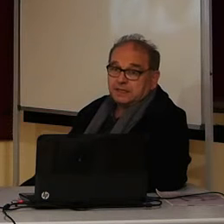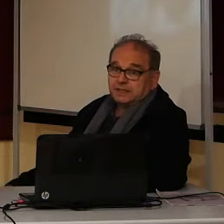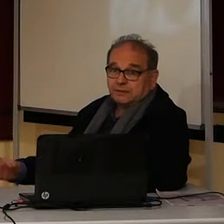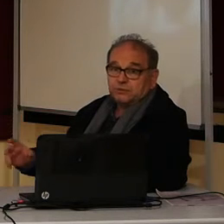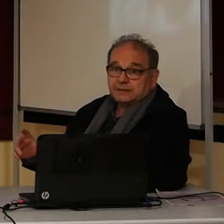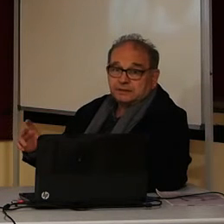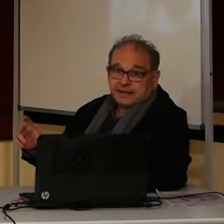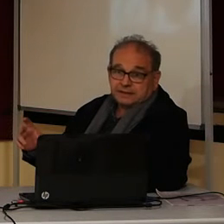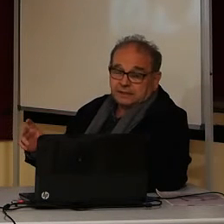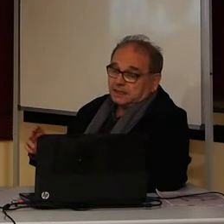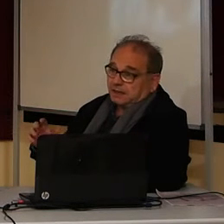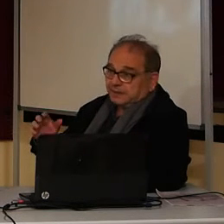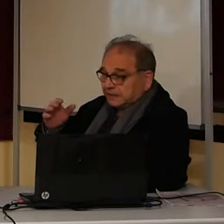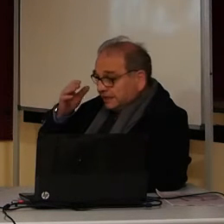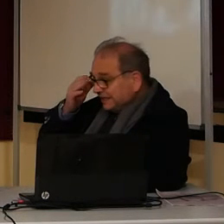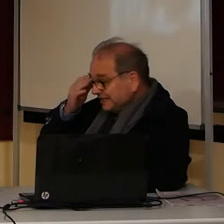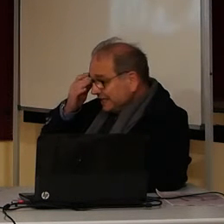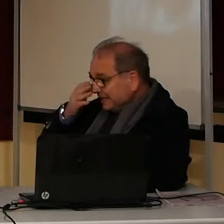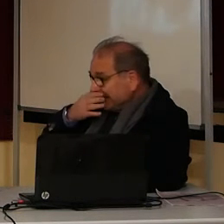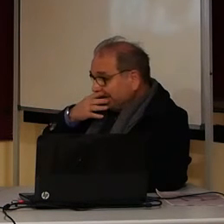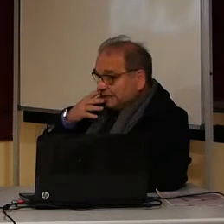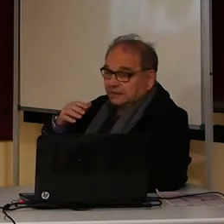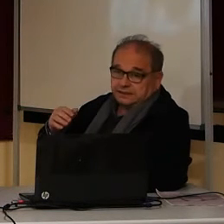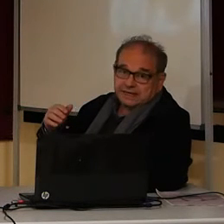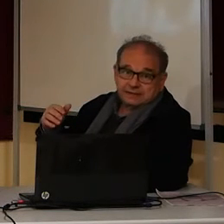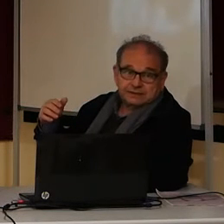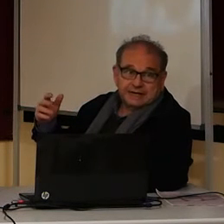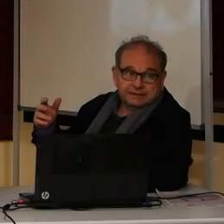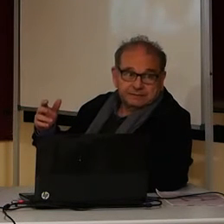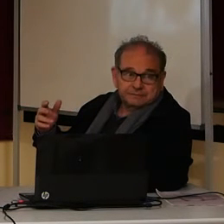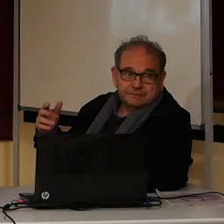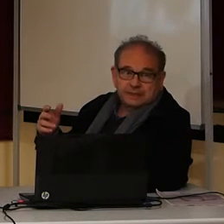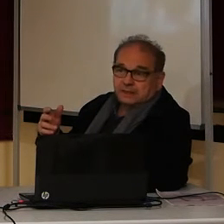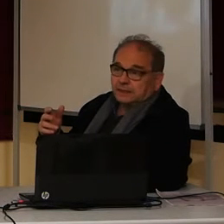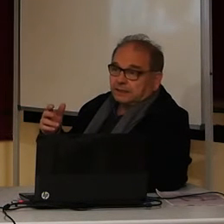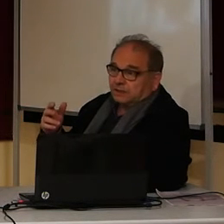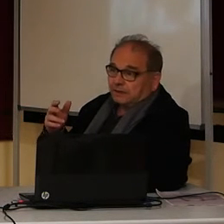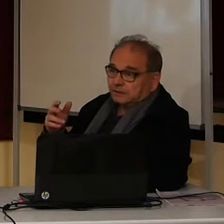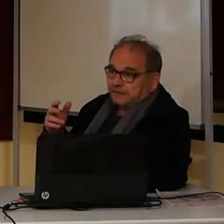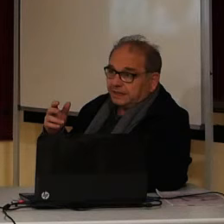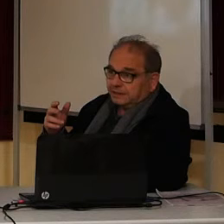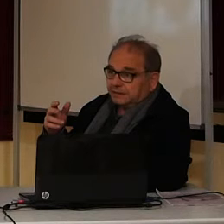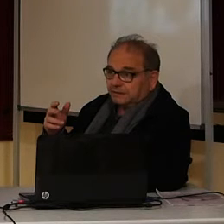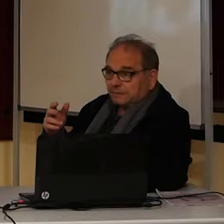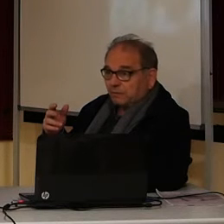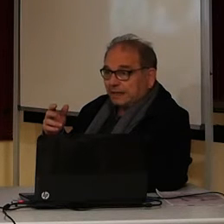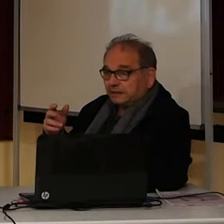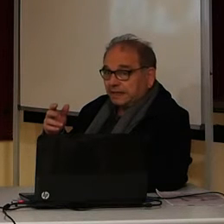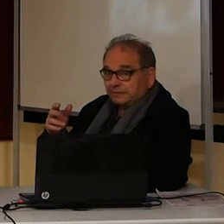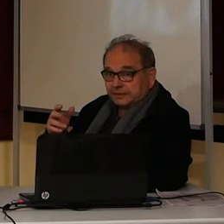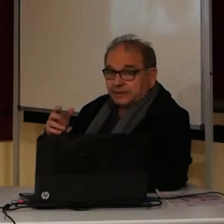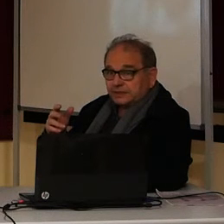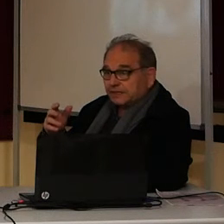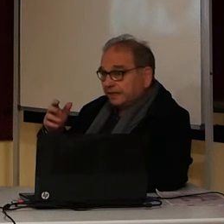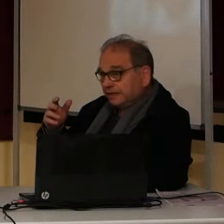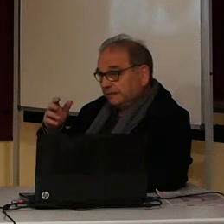infantil. I en una altra part, perquè la gent que ara ja és gran, de qualta manera, quan